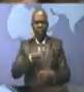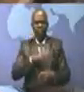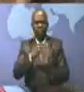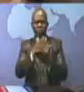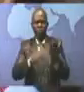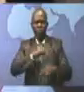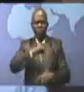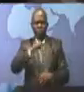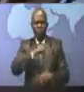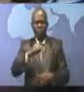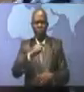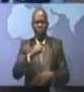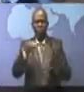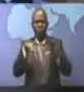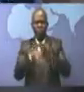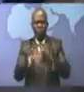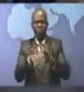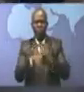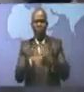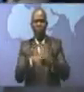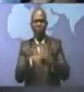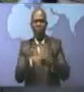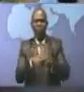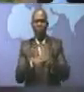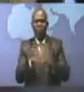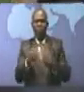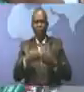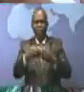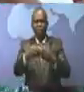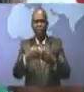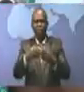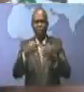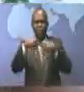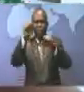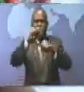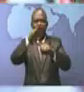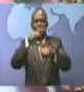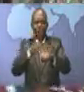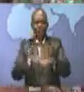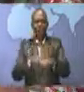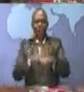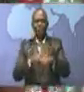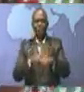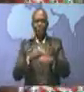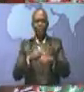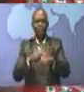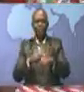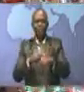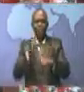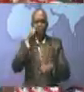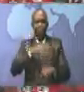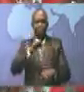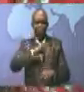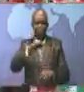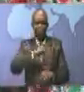CNDD-FDD, membres de la Ligue des femmes dirigée par leur présidente, au niveau national, Mme Marie-Gorette Yamolemie et le secrétaire